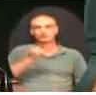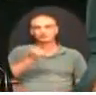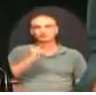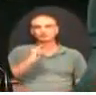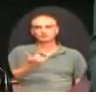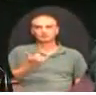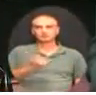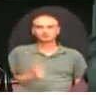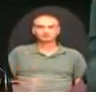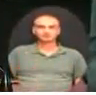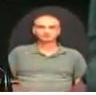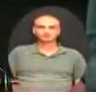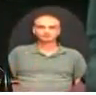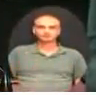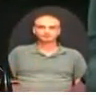חד משמעית.